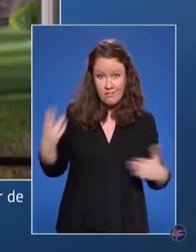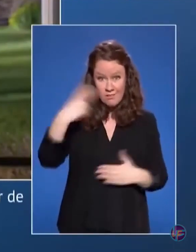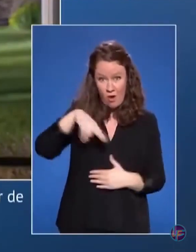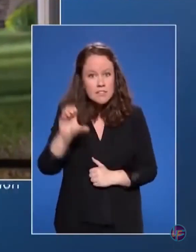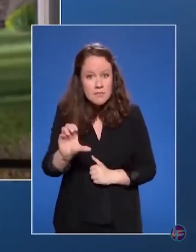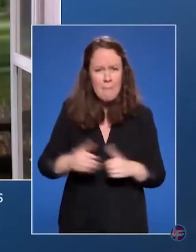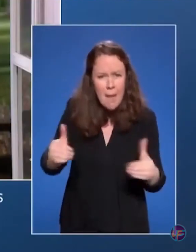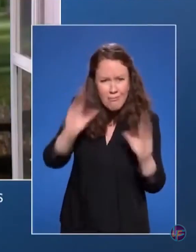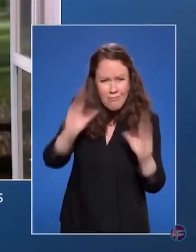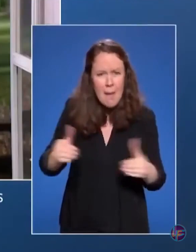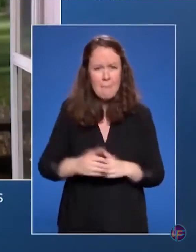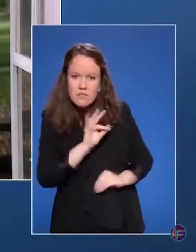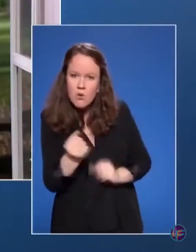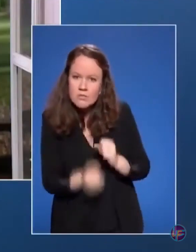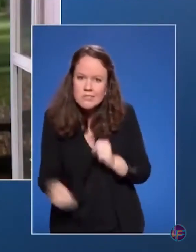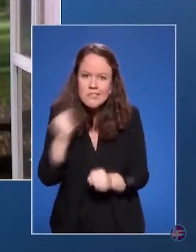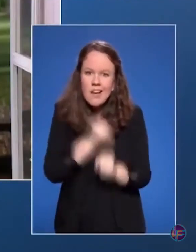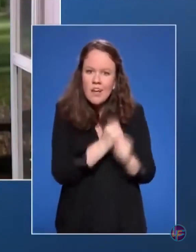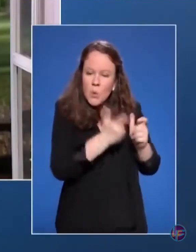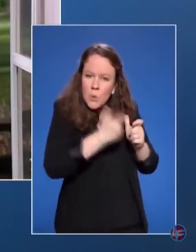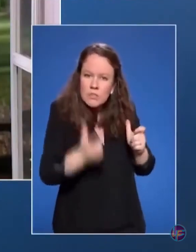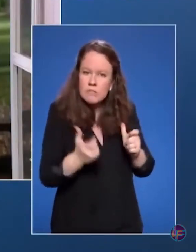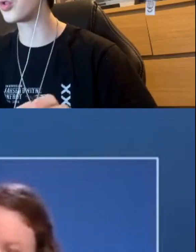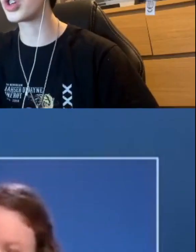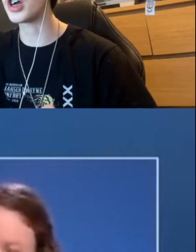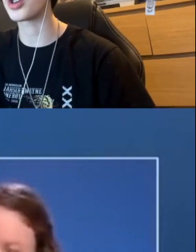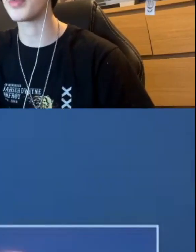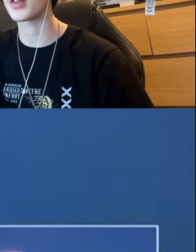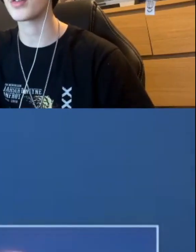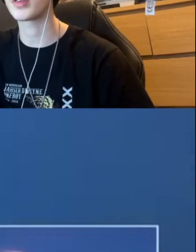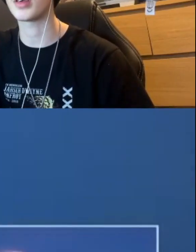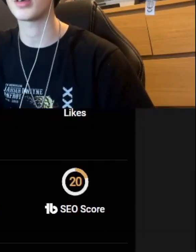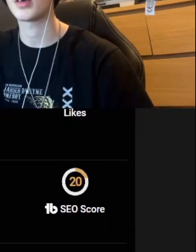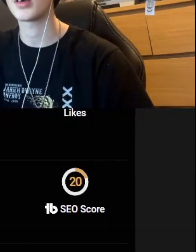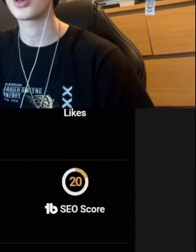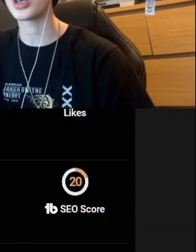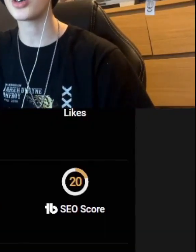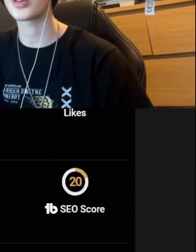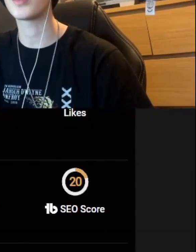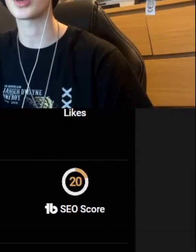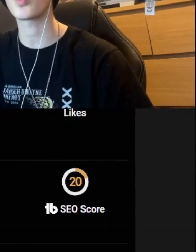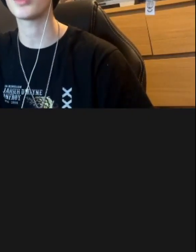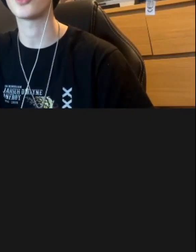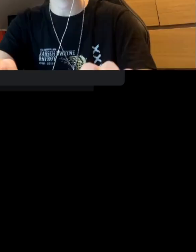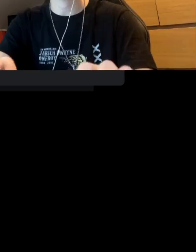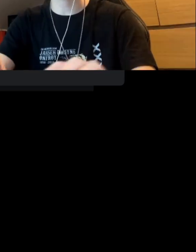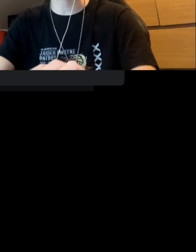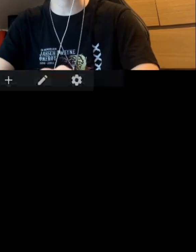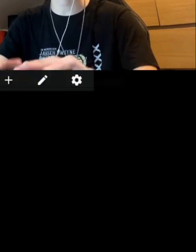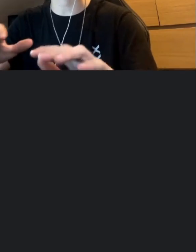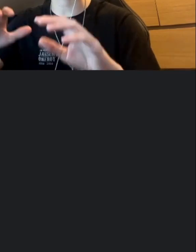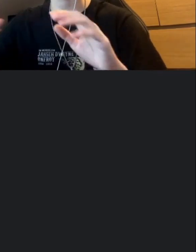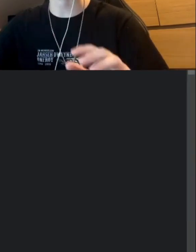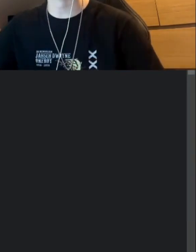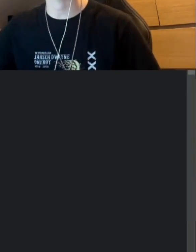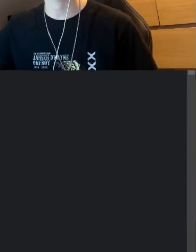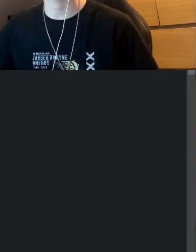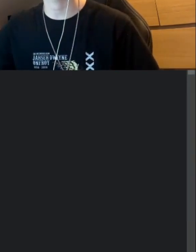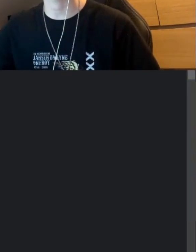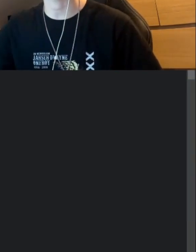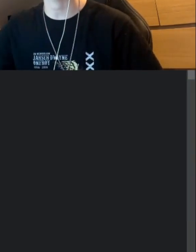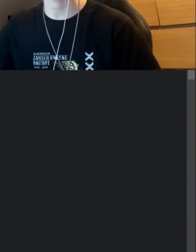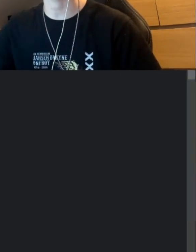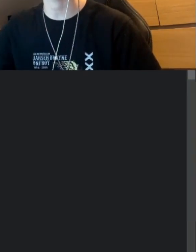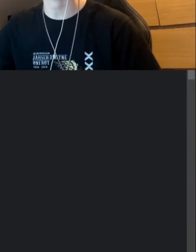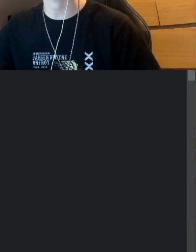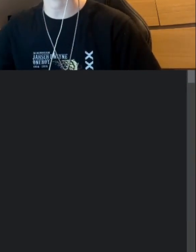la mise en circulation du jage Jamais depuis Jage mais attends c'est 15 ans Jage ça veut dire quoi déjà Tu sais que jage c'est un truc en rapport avec les youtube